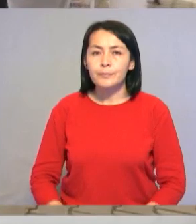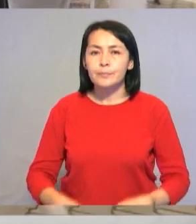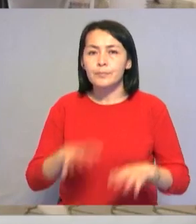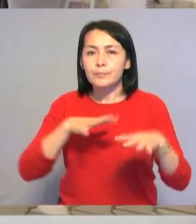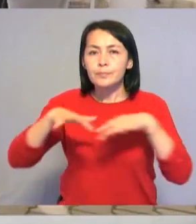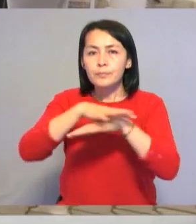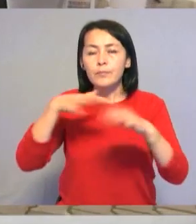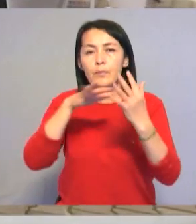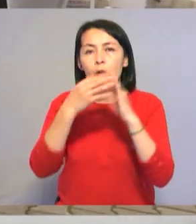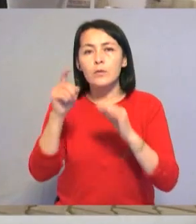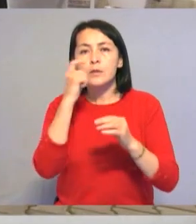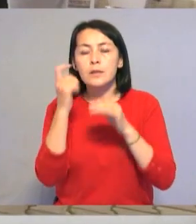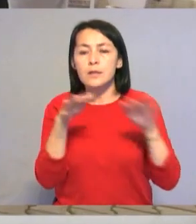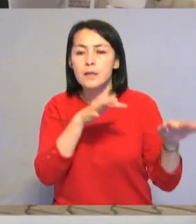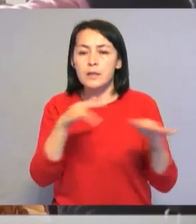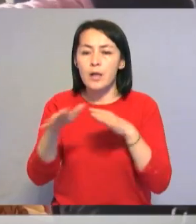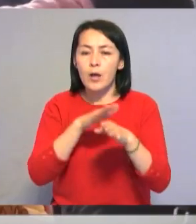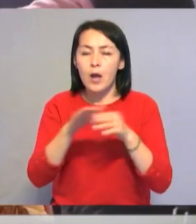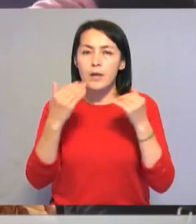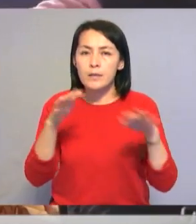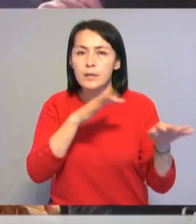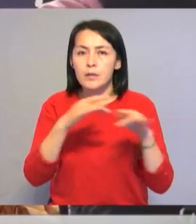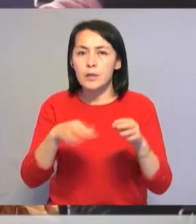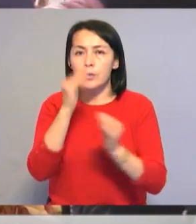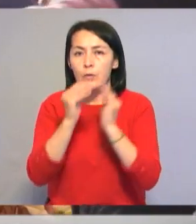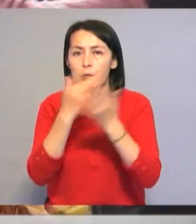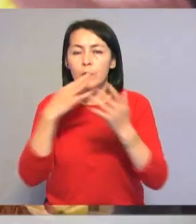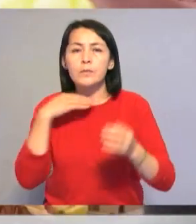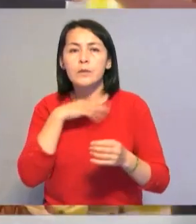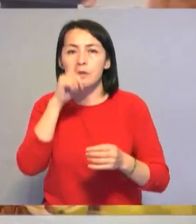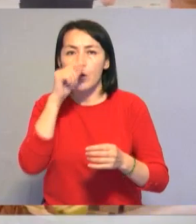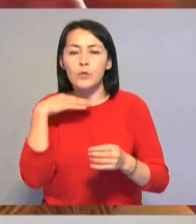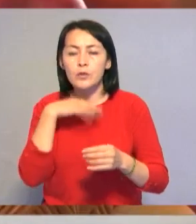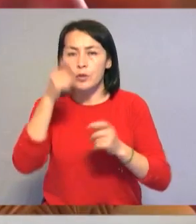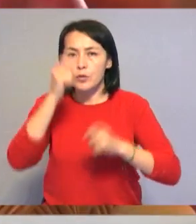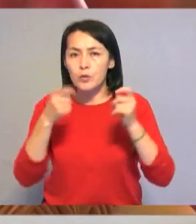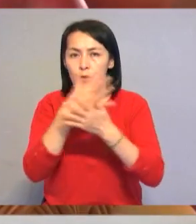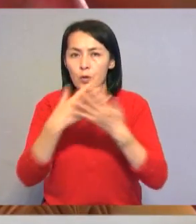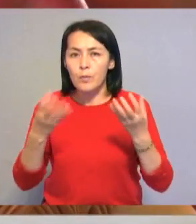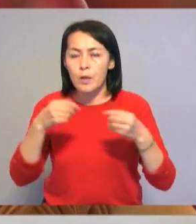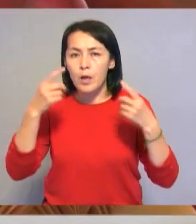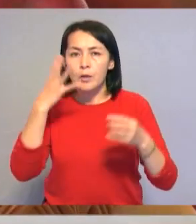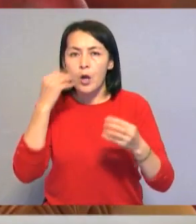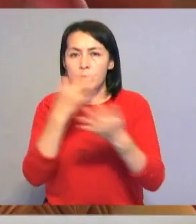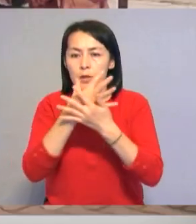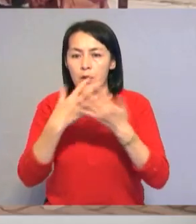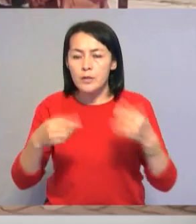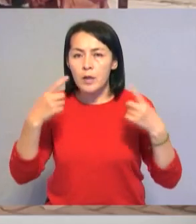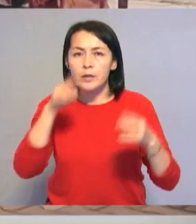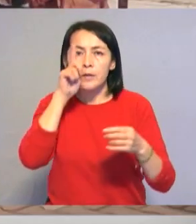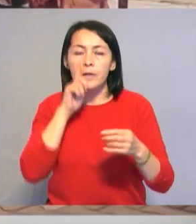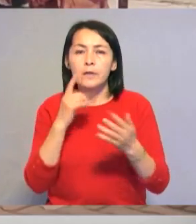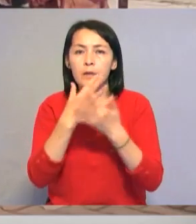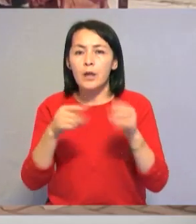Орталық алаңда ауыл шаруашылығы жәрмеңкесі ұйымдастырылды. Жәрмеңкеде көкөніс, ет, құс еті, сүт өнімдері және жеміс-жидек, бақша мен дәнді